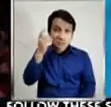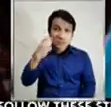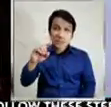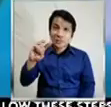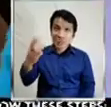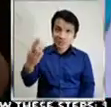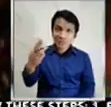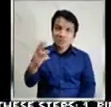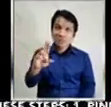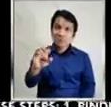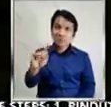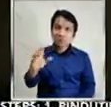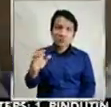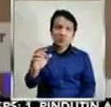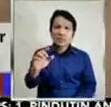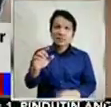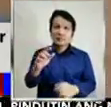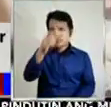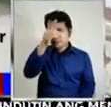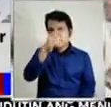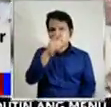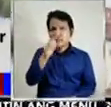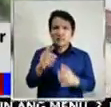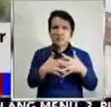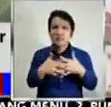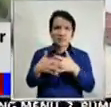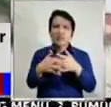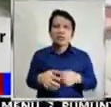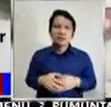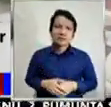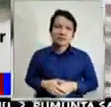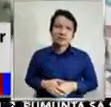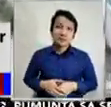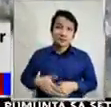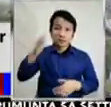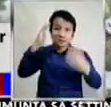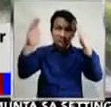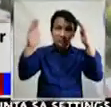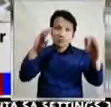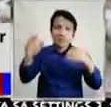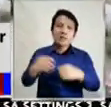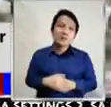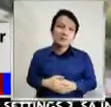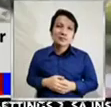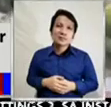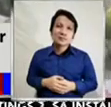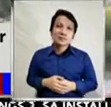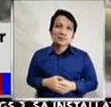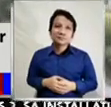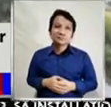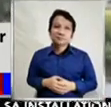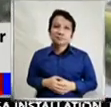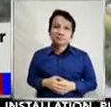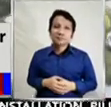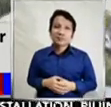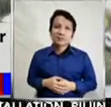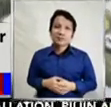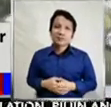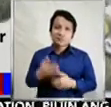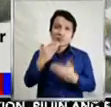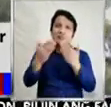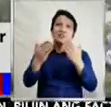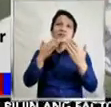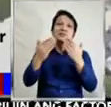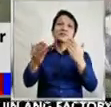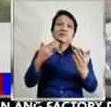America. Hola! Saludos desde las Filipinas. Muchas gracias por ver nuestro programa de tele Quédate